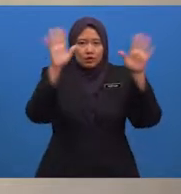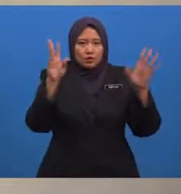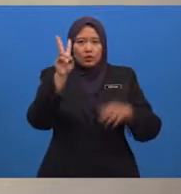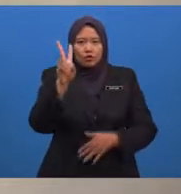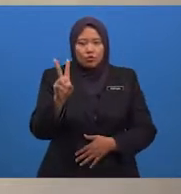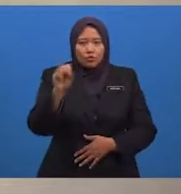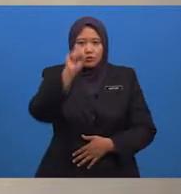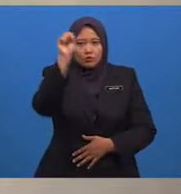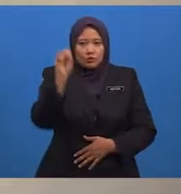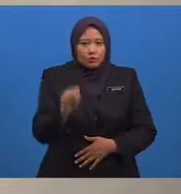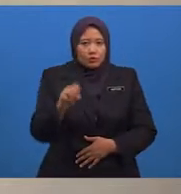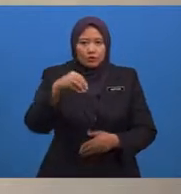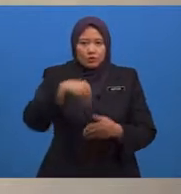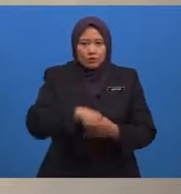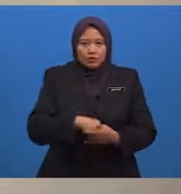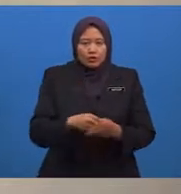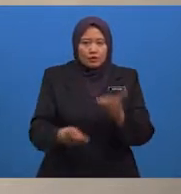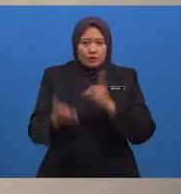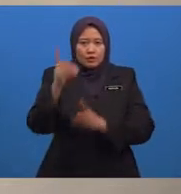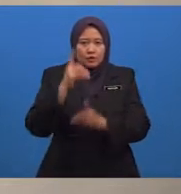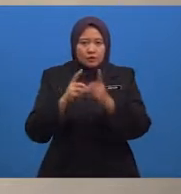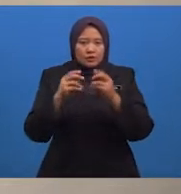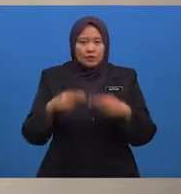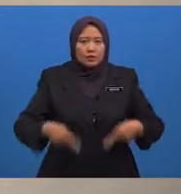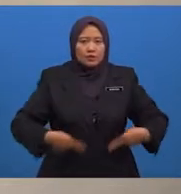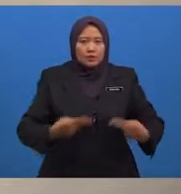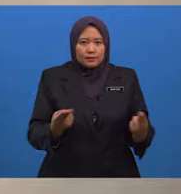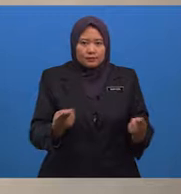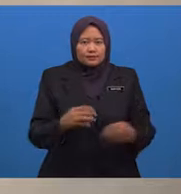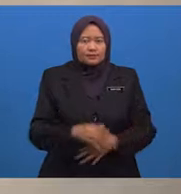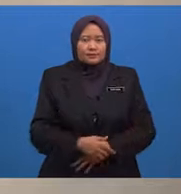huraikan 2 persoalan yang terdapat dalam drama Hadiah.